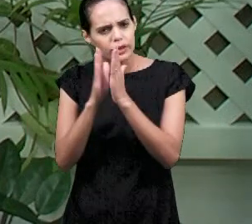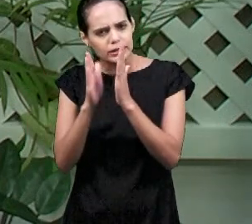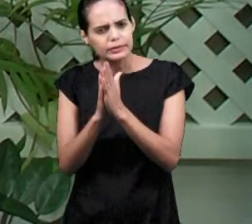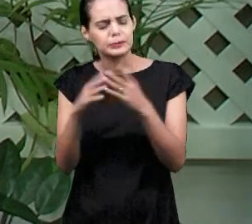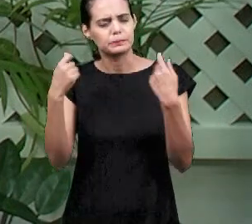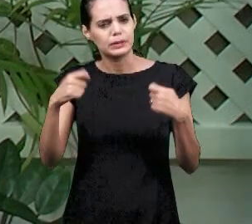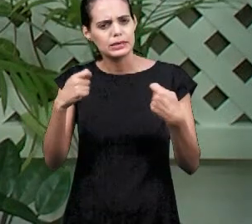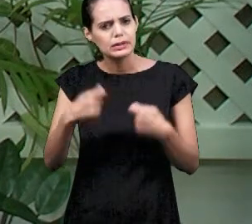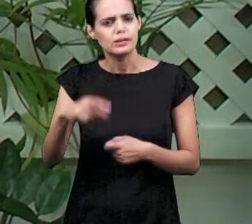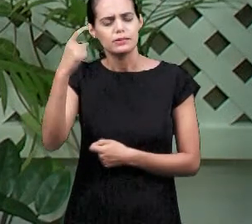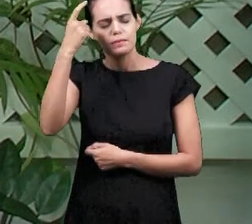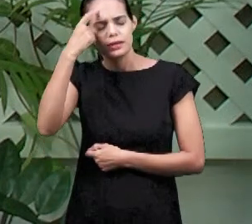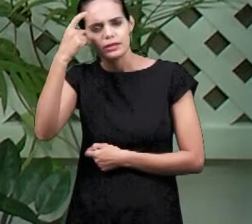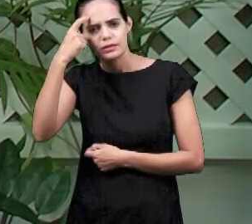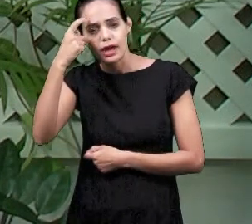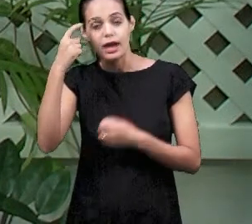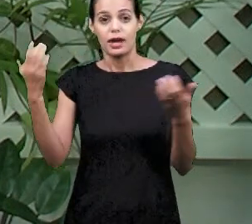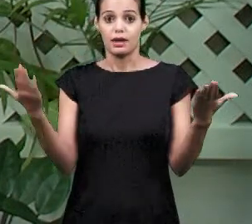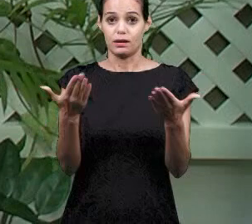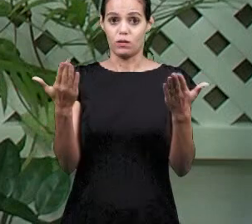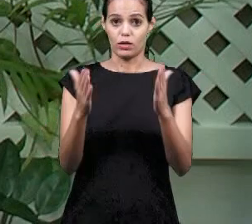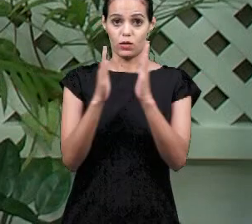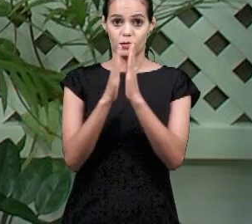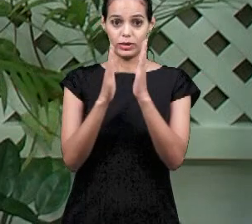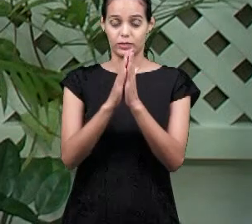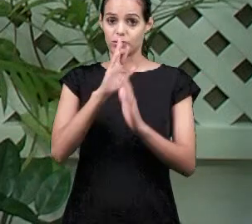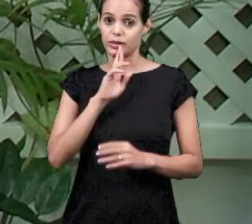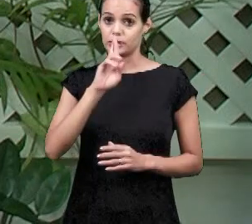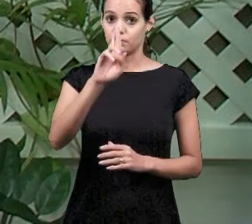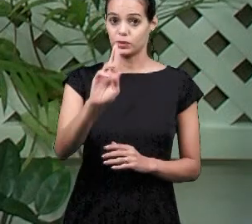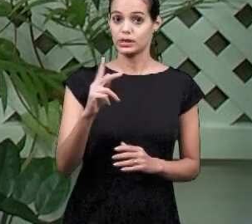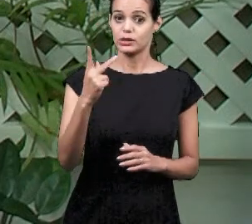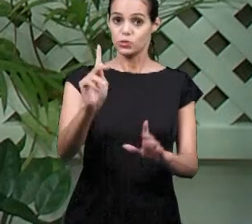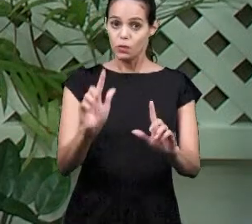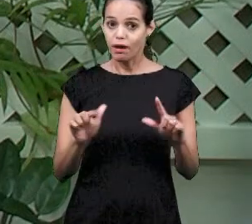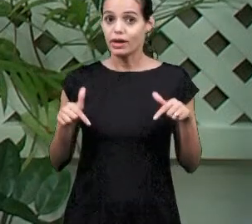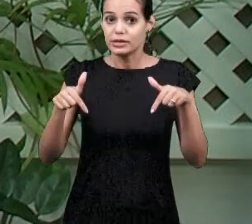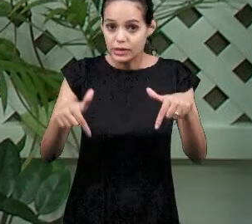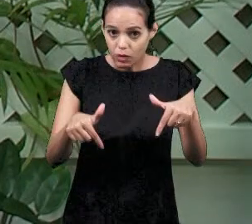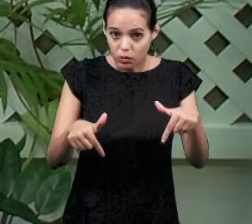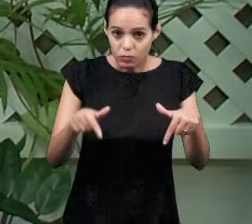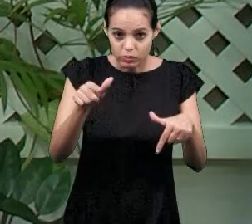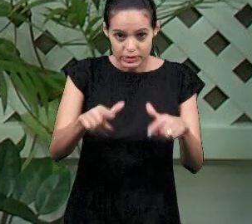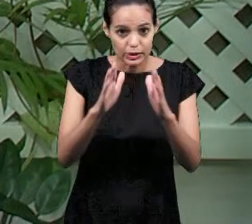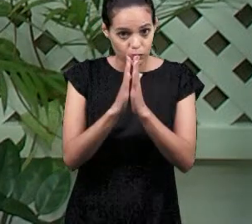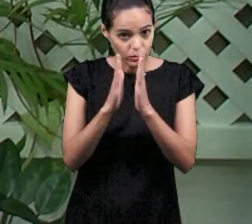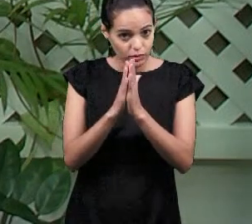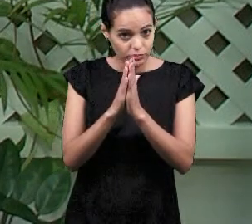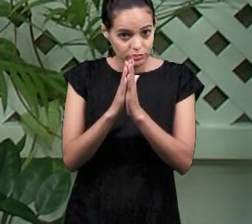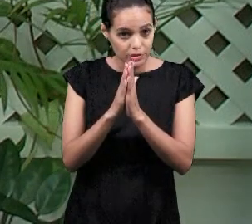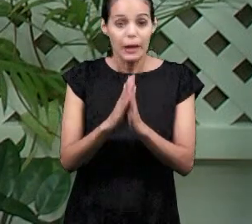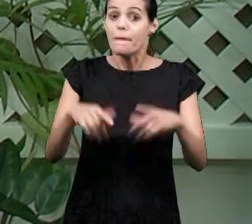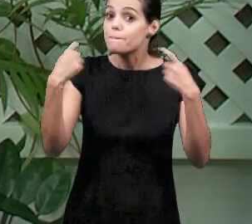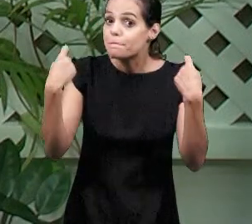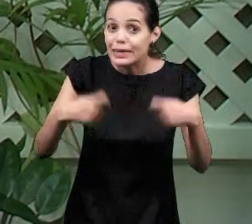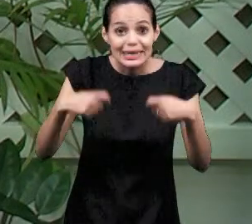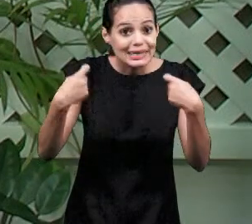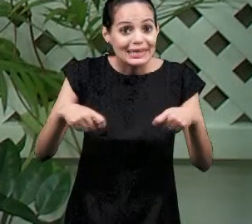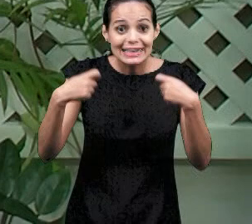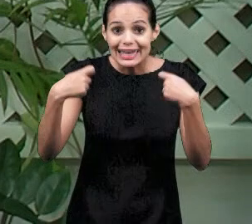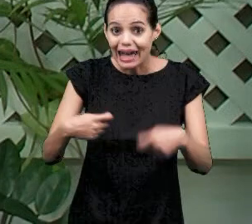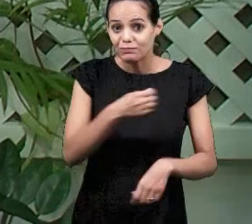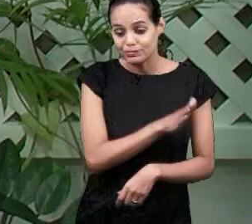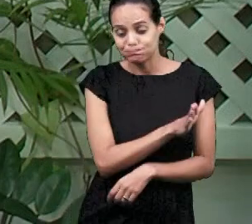était nécessaire. Donc, le mot nécessaire, c'est la compréhension qu'on doit avoir dans la prière.